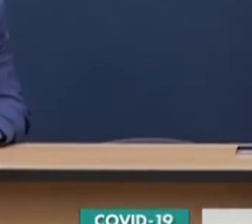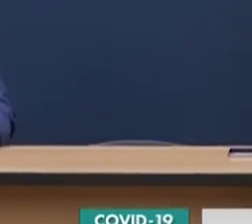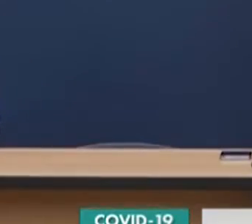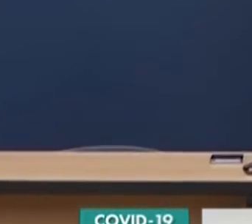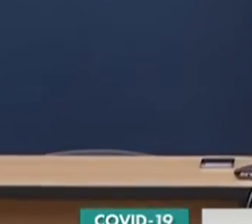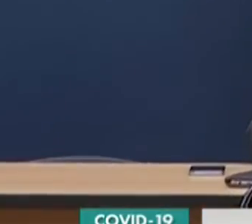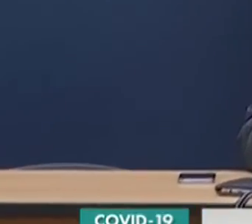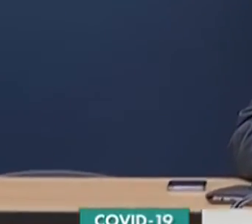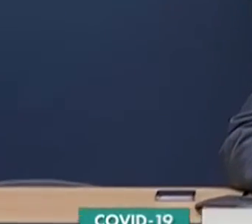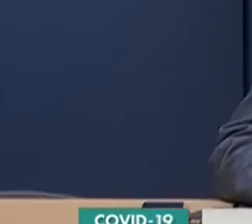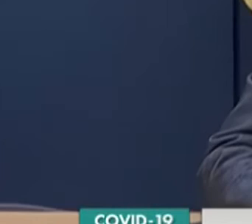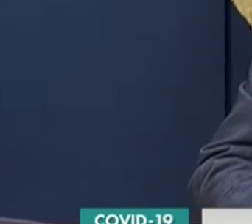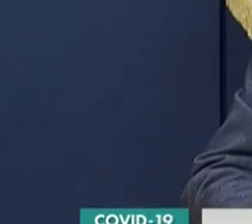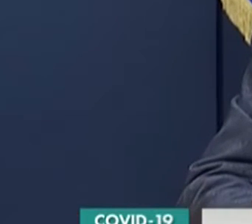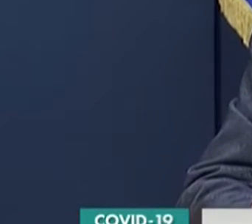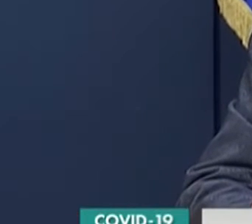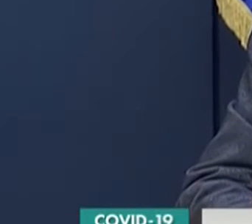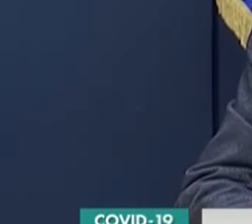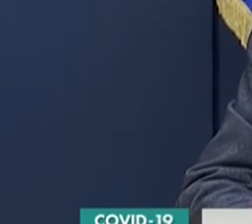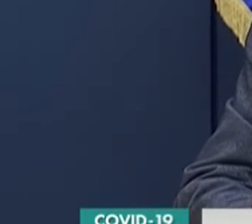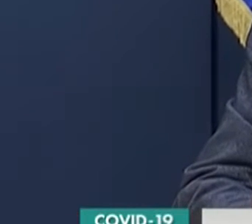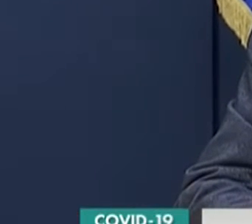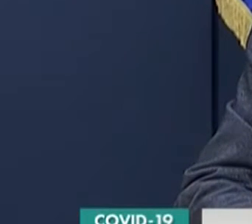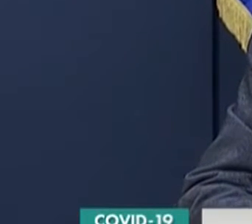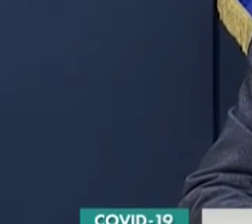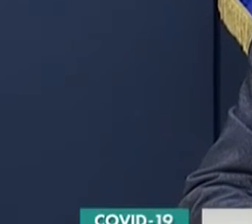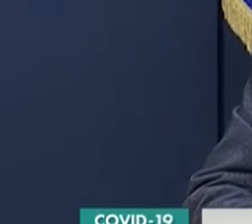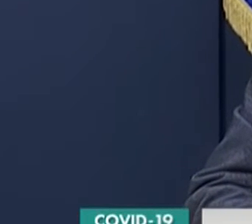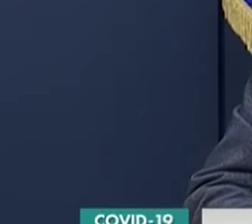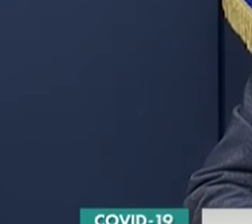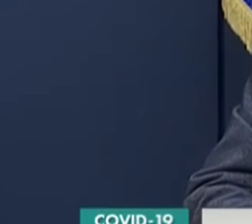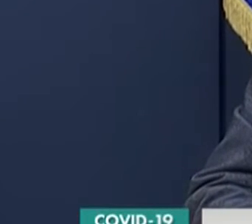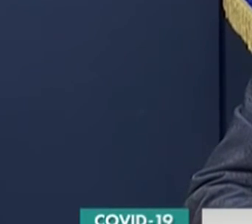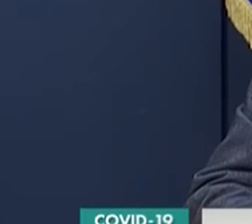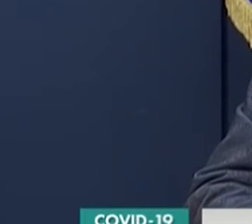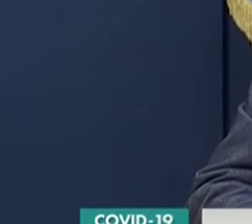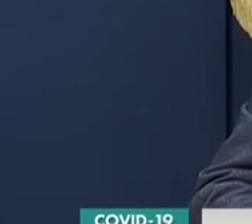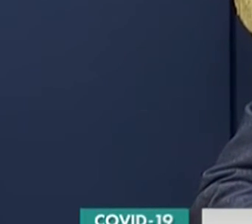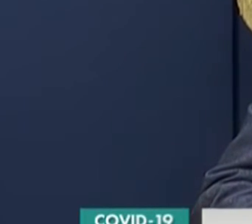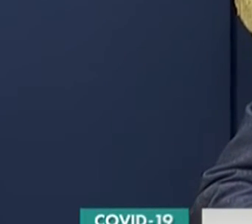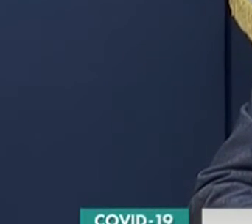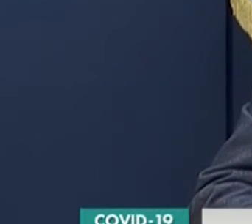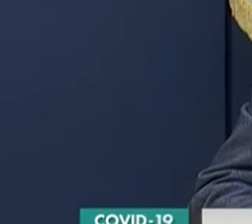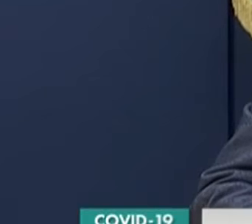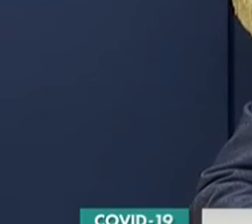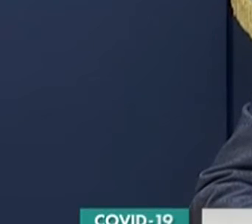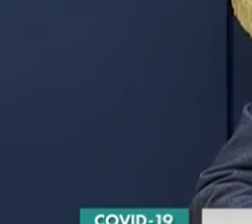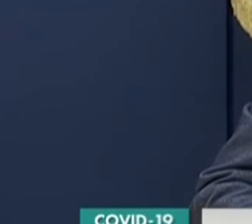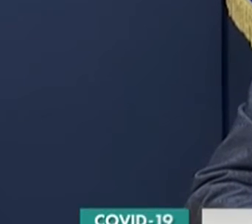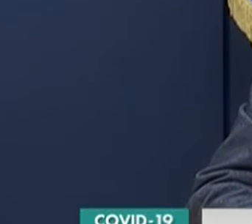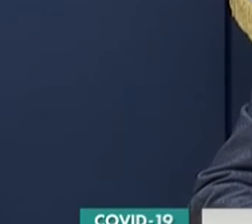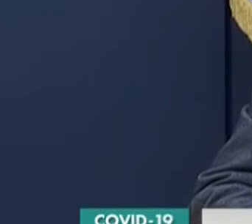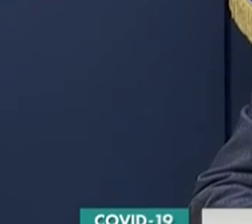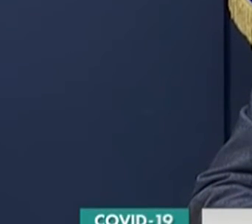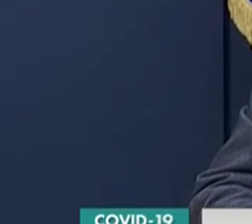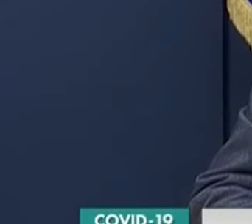Παγκοσμίως, η διασπορά του νέου κορονοϊού συνεχίζεται. Τα επιβεβαιωμένα κρούσματα σε όλο τον κόσμο έχουν πλέον ξεπεράσει τις 175.000